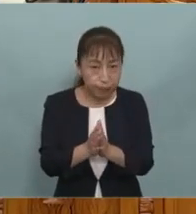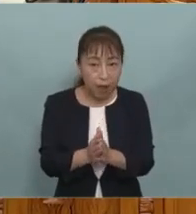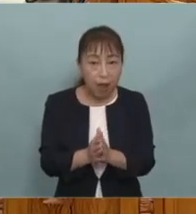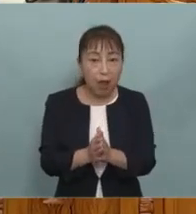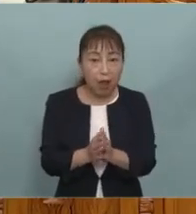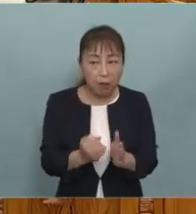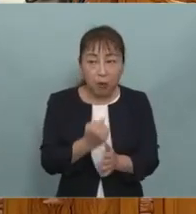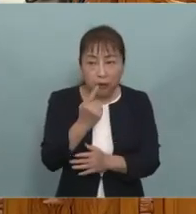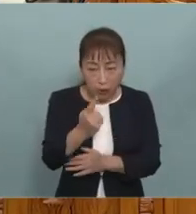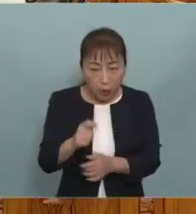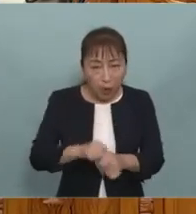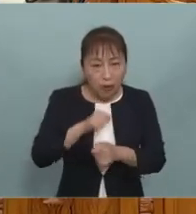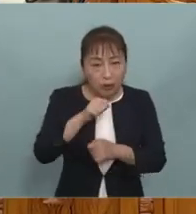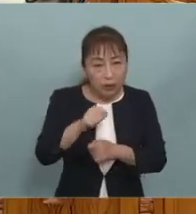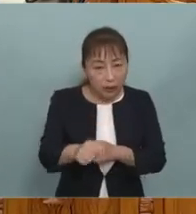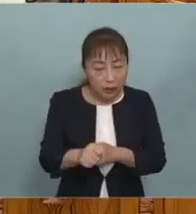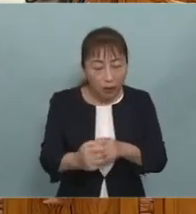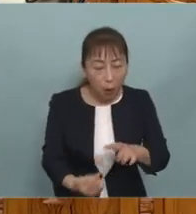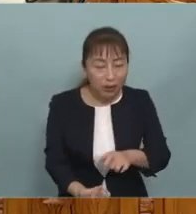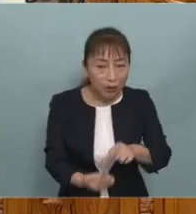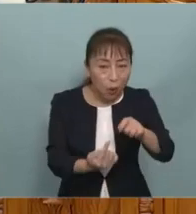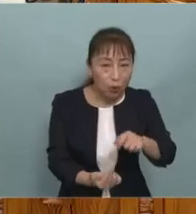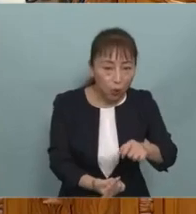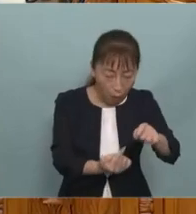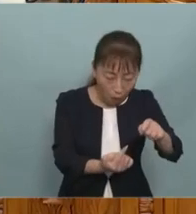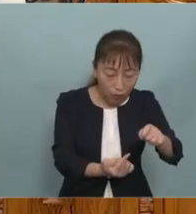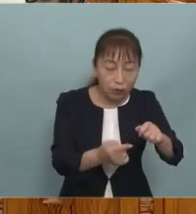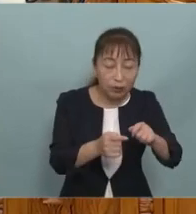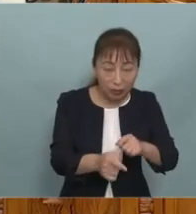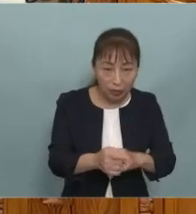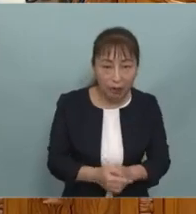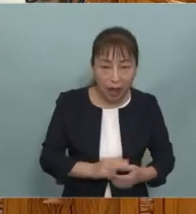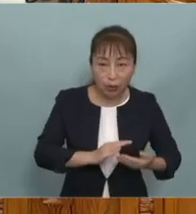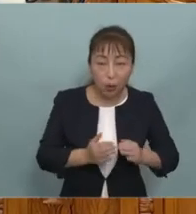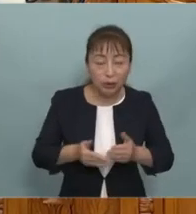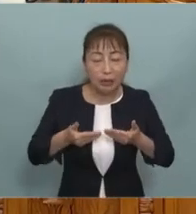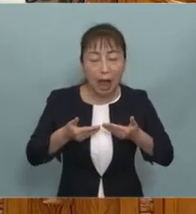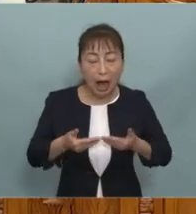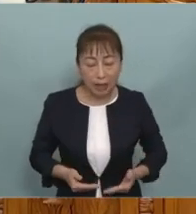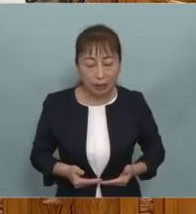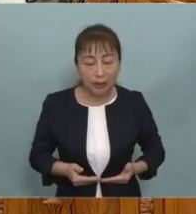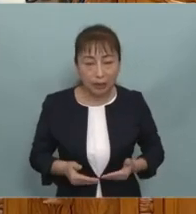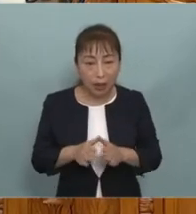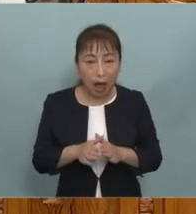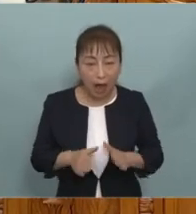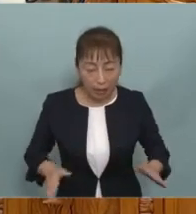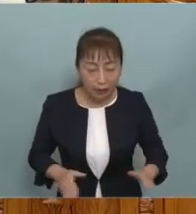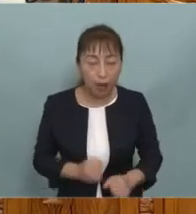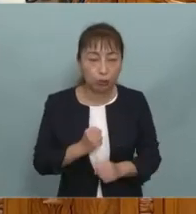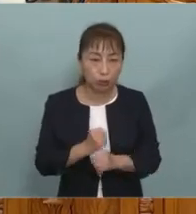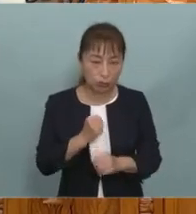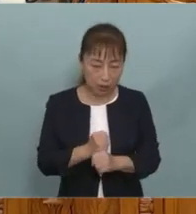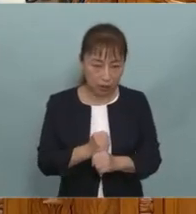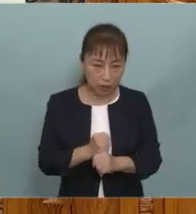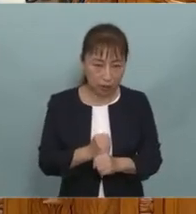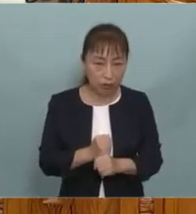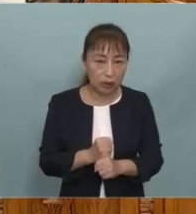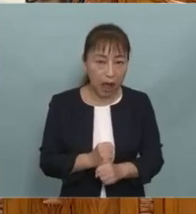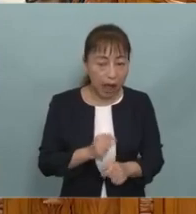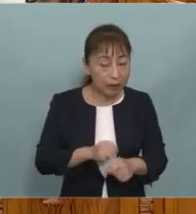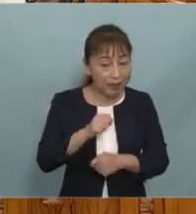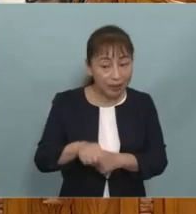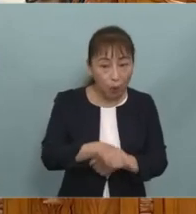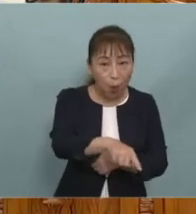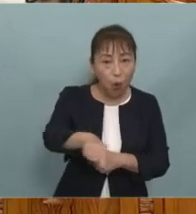一度地方に雇用と所属そして都市に安心と安全を生み出します地方こそ